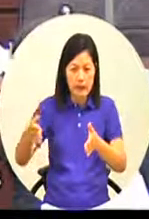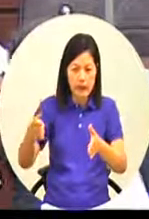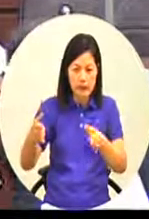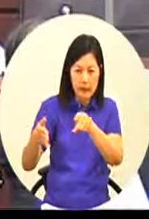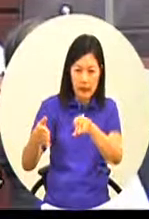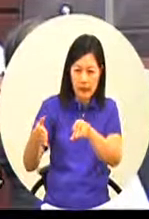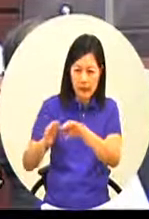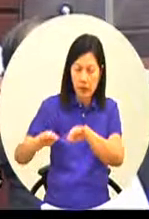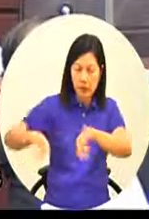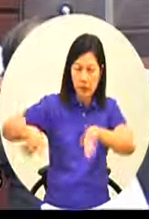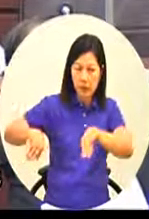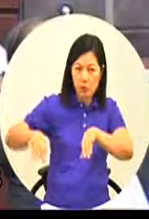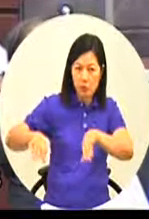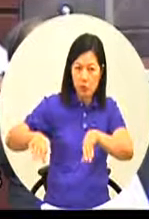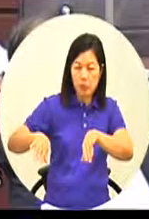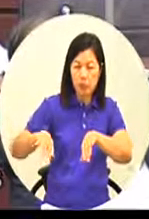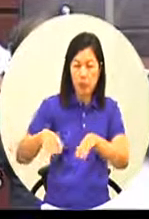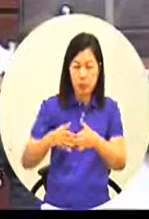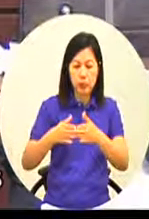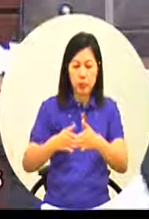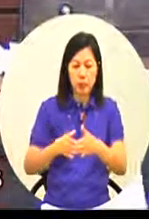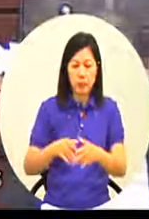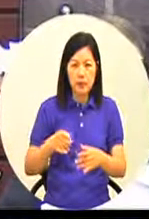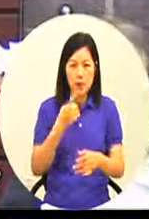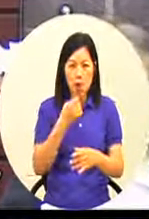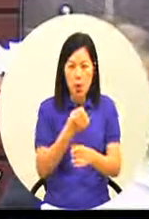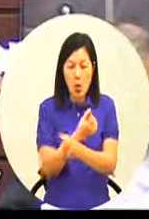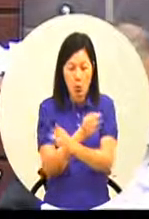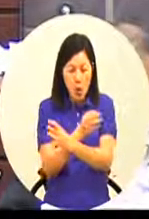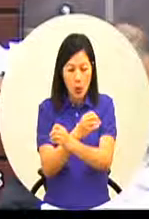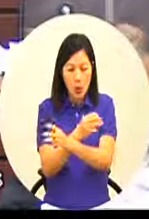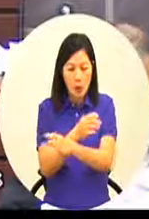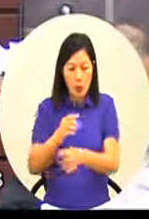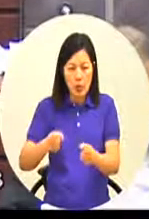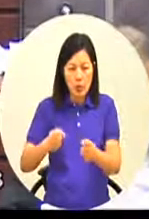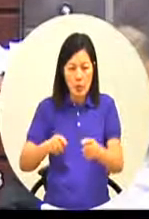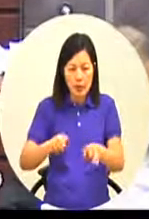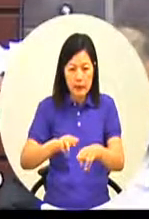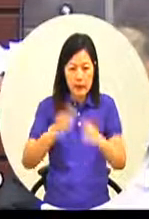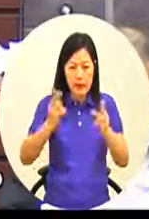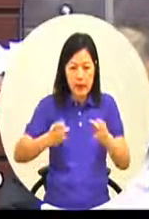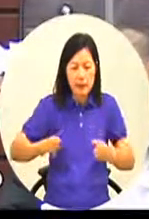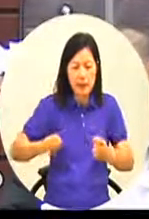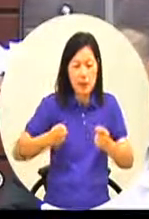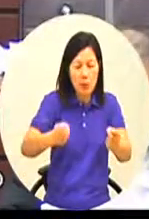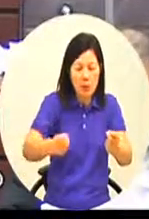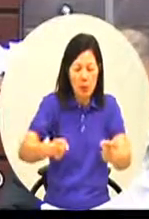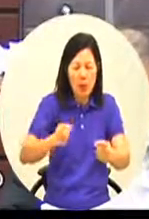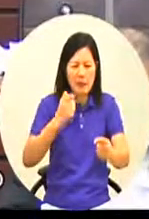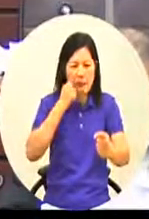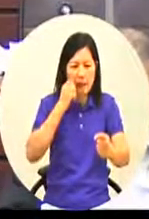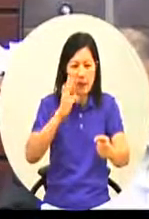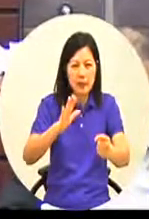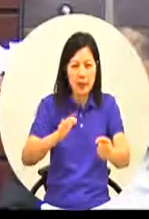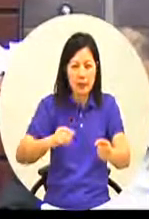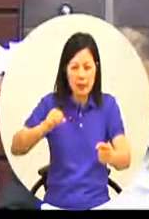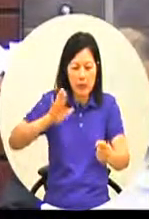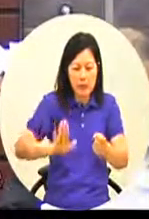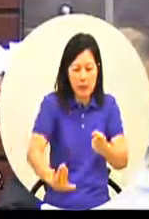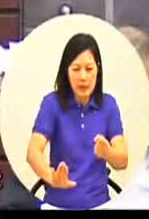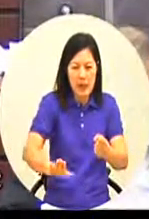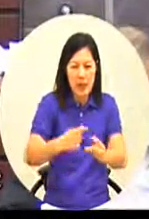啦。但是大卡车以红停红绿灯，伊要启动，伊要启动足困难的，吼，伊要启动吼，又要加油了